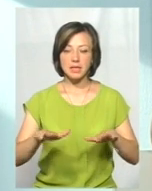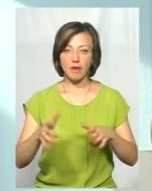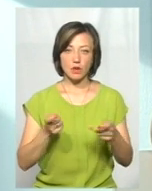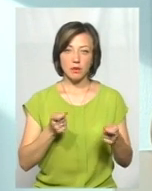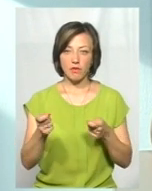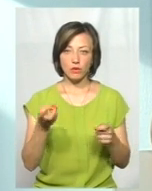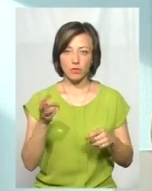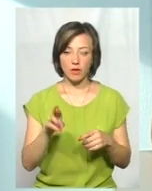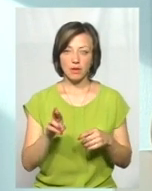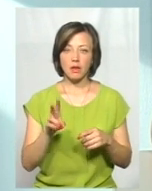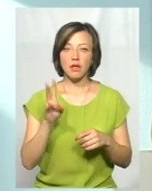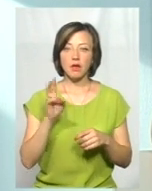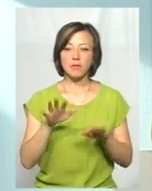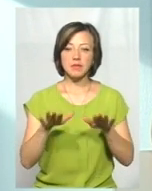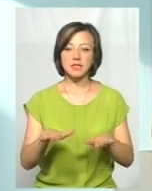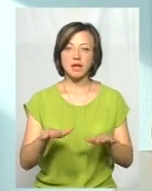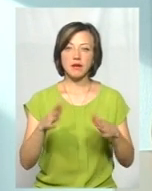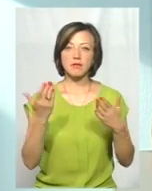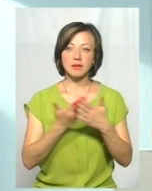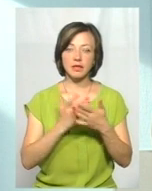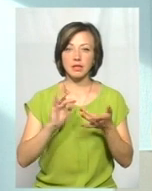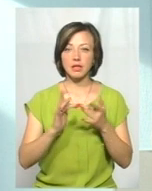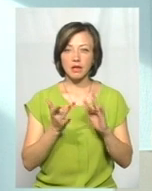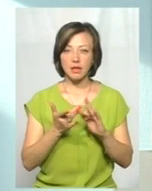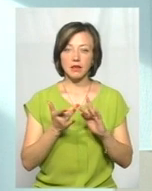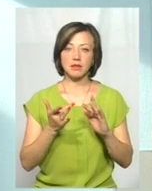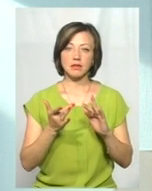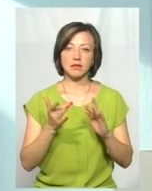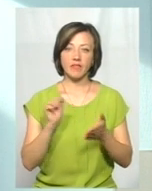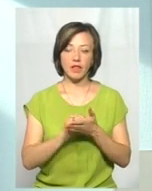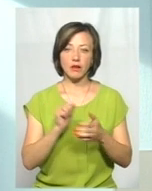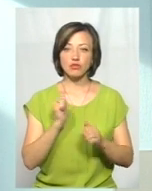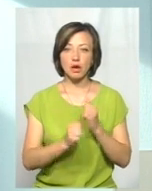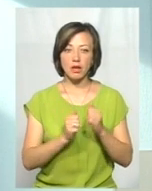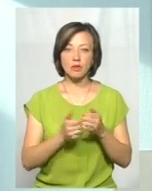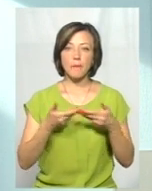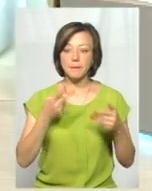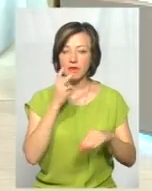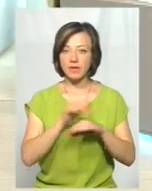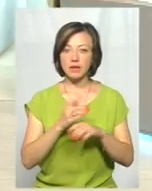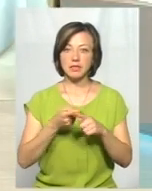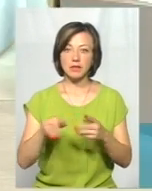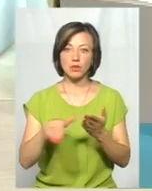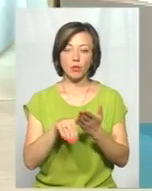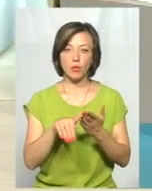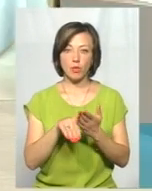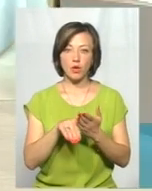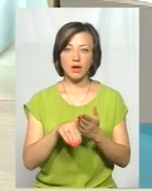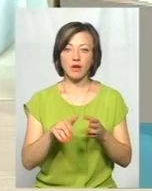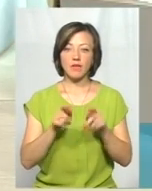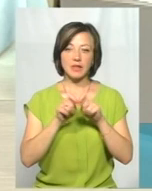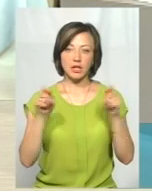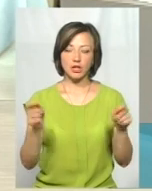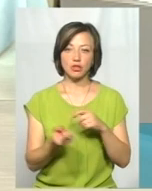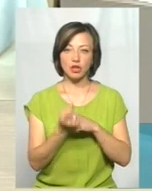самоврядування. У місцевих ЗМІ, в інтернет-виданнях, так, дуже часто, ми якраз виявляємо це за допомогою таких відкритих